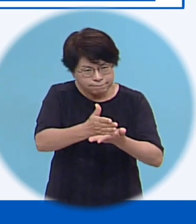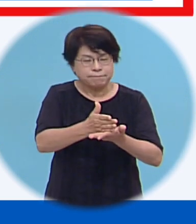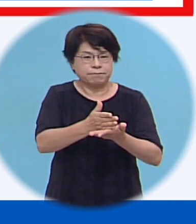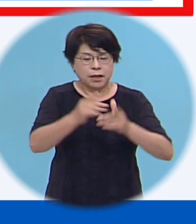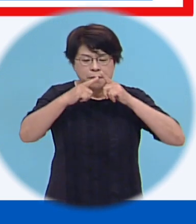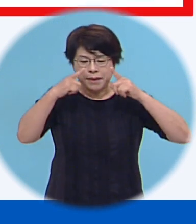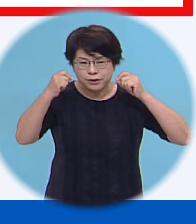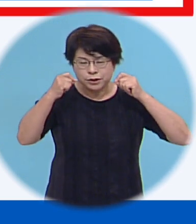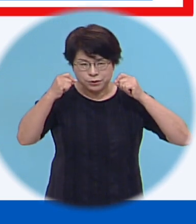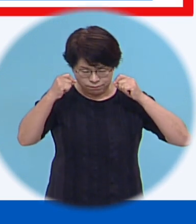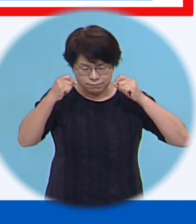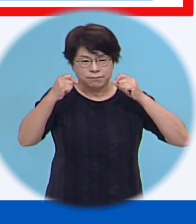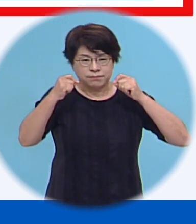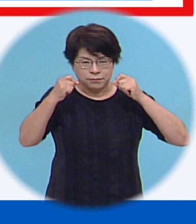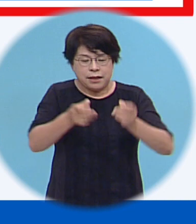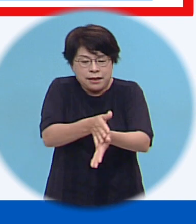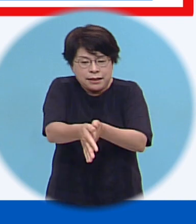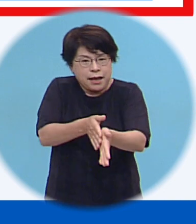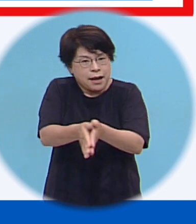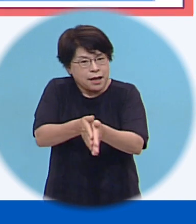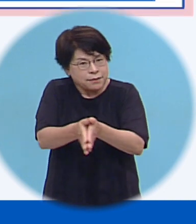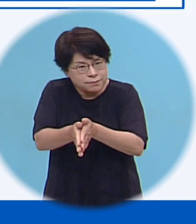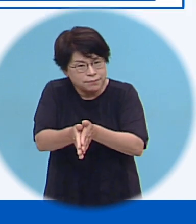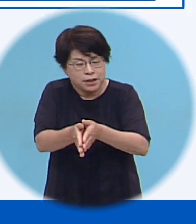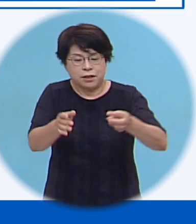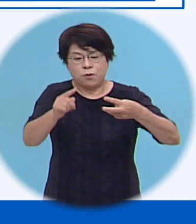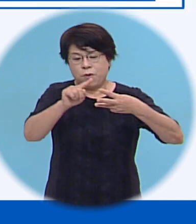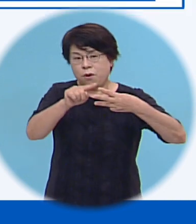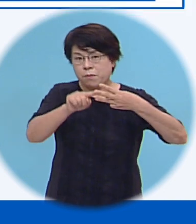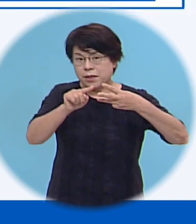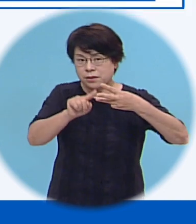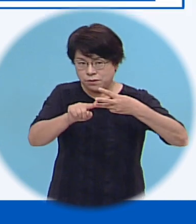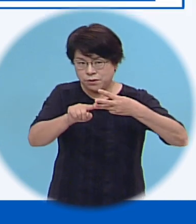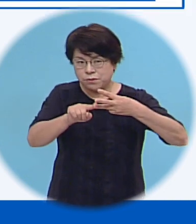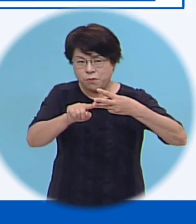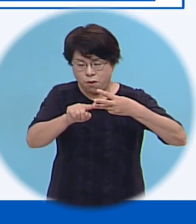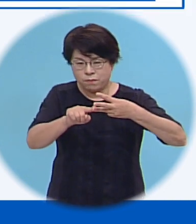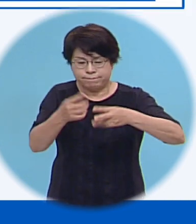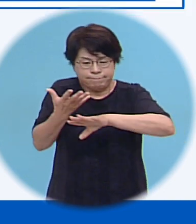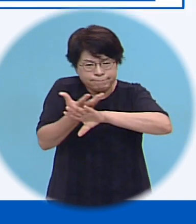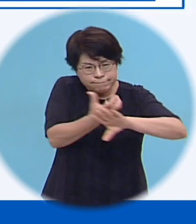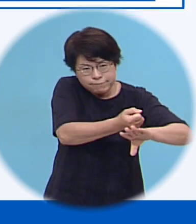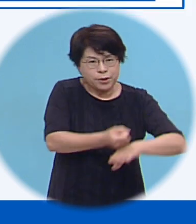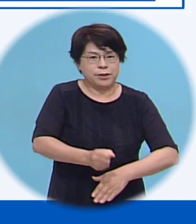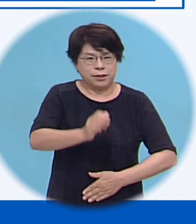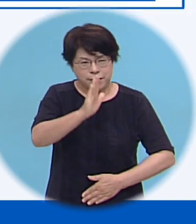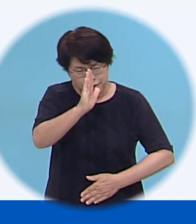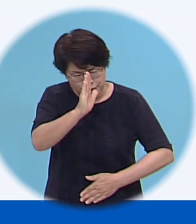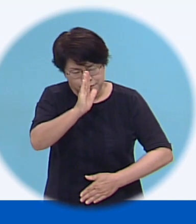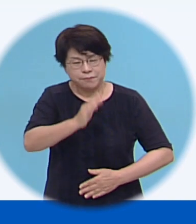用、手洗いの徹底、これら3つの基本を習慣にしましょう。